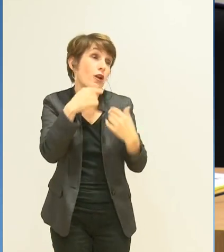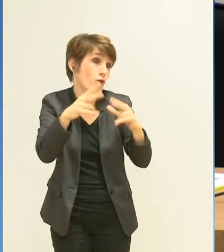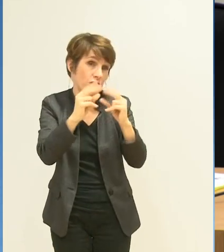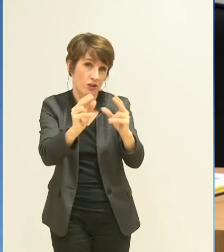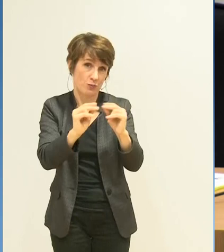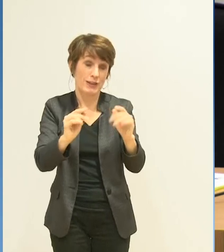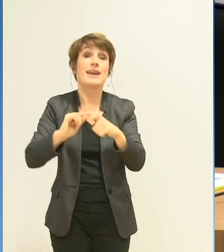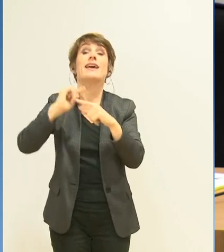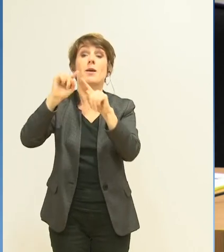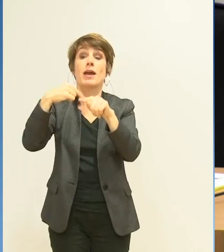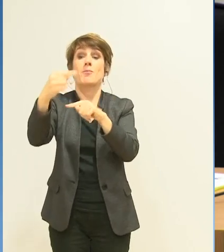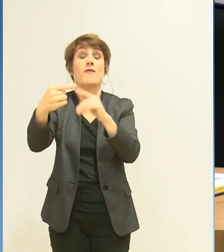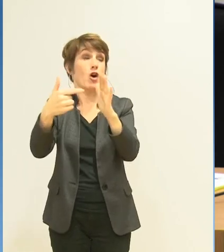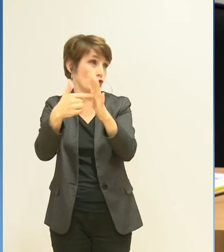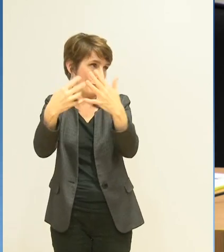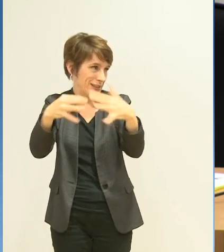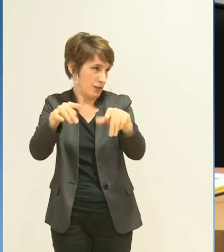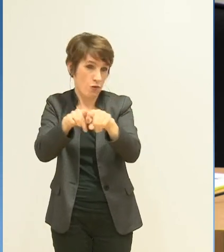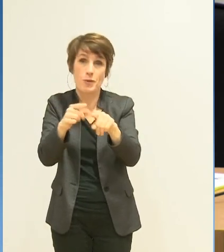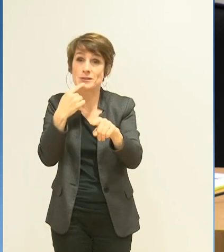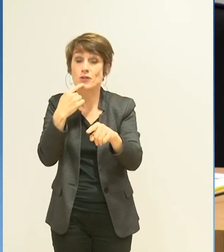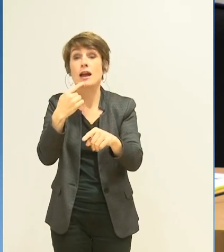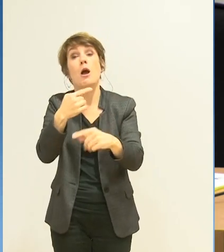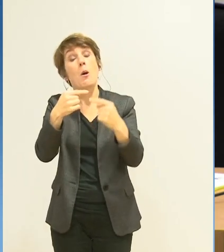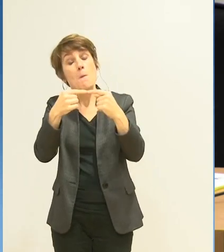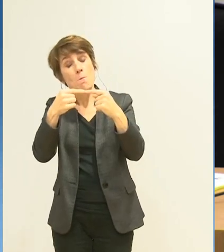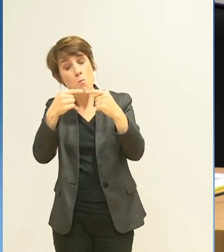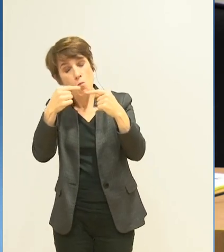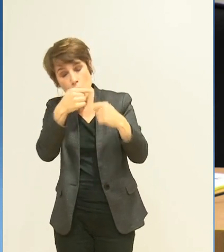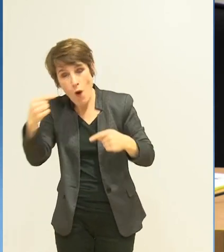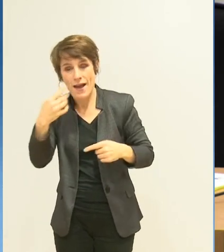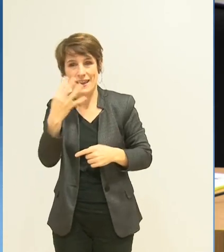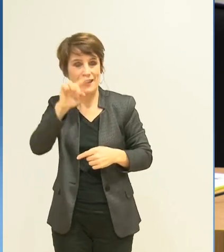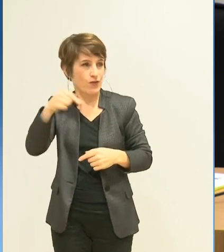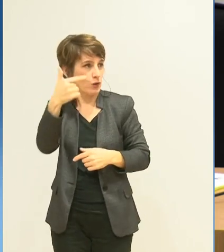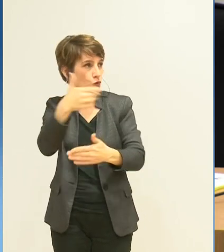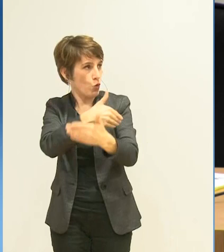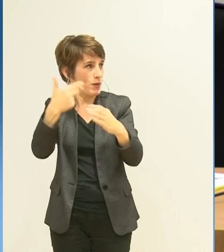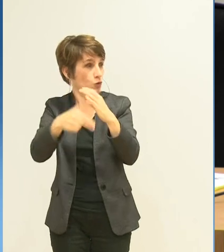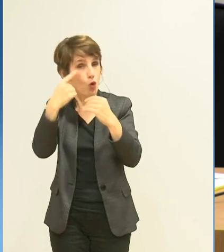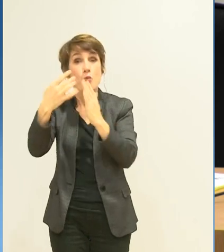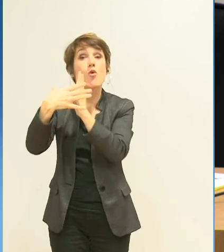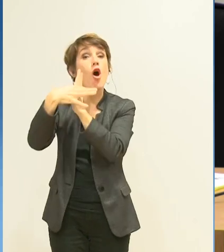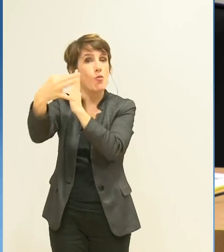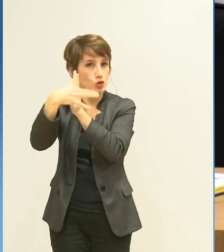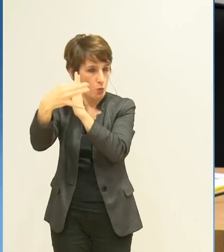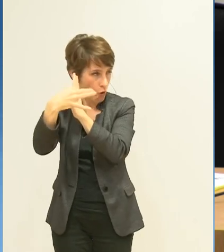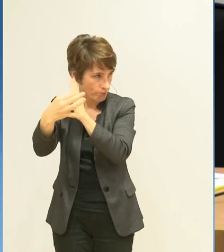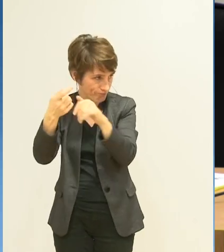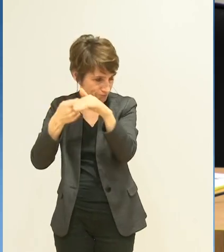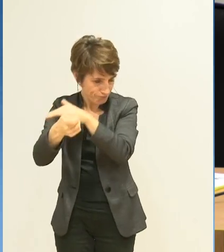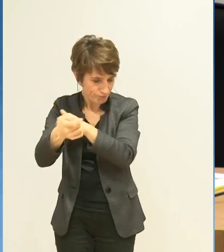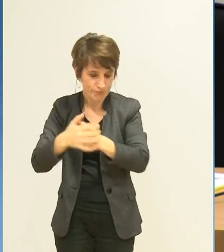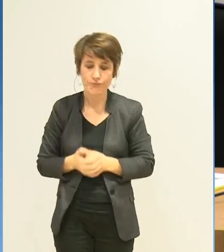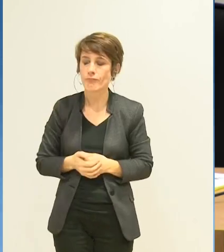puis en 2019 dont 4,5 millions d'euros de moins en remboursement de capital l'incident serait ensuite